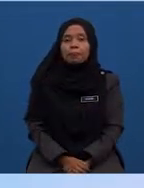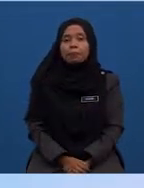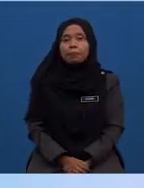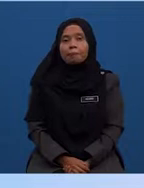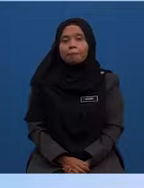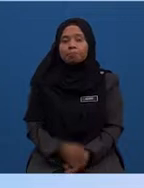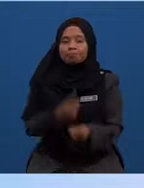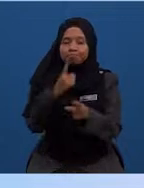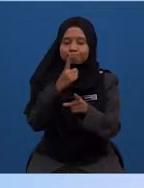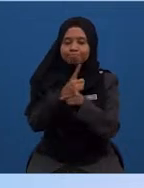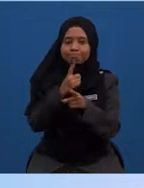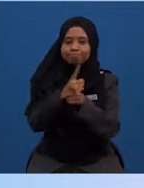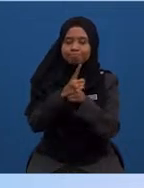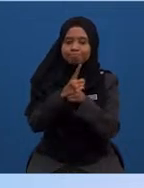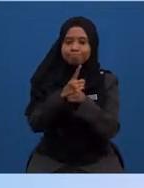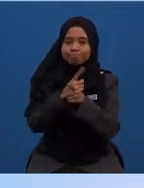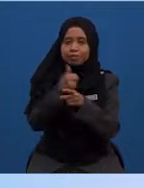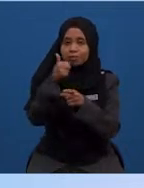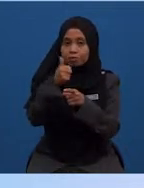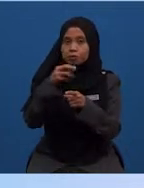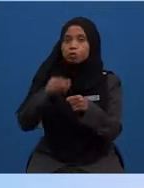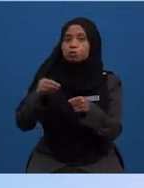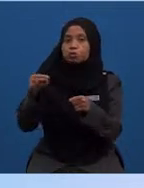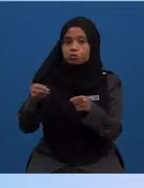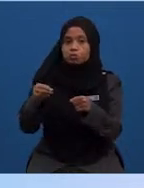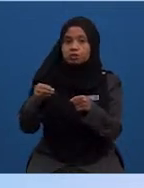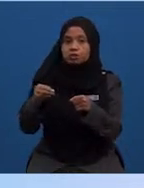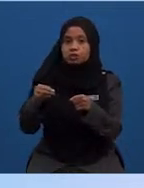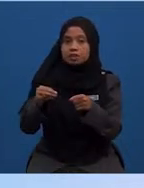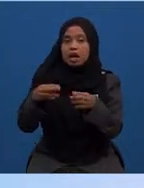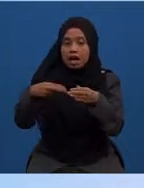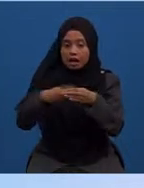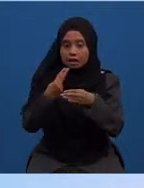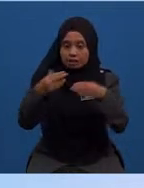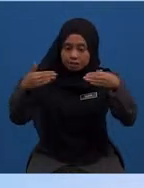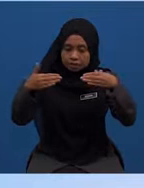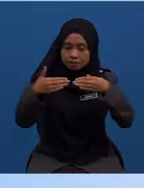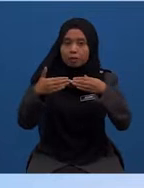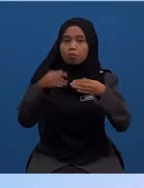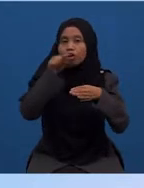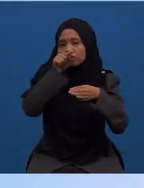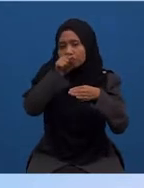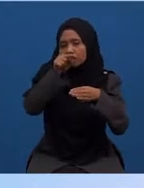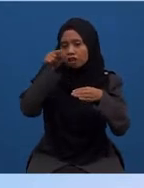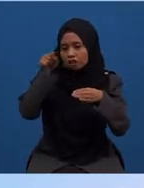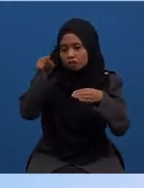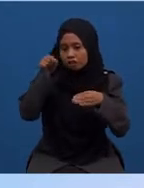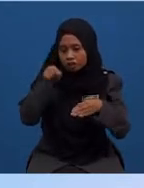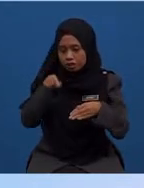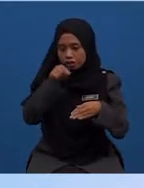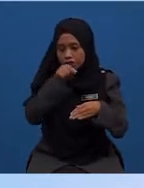Ha, tepat sekali. Bagus murid-murid ya. Hasil sambungan semua